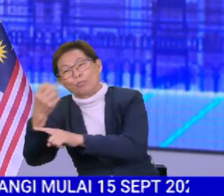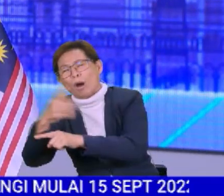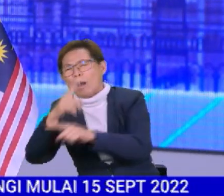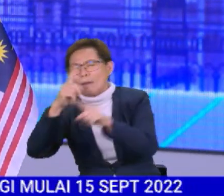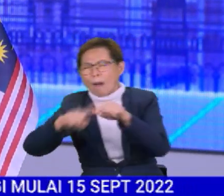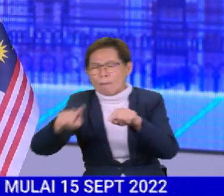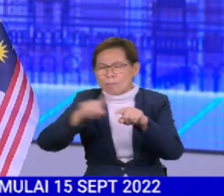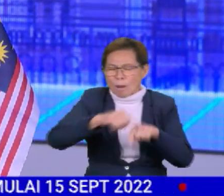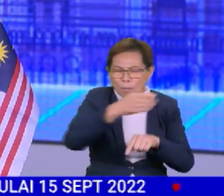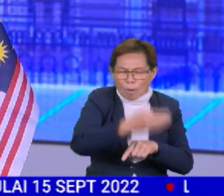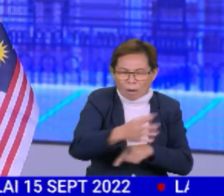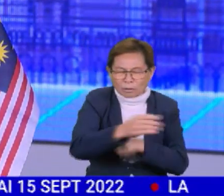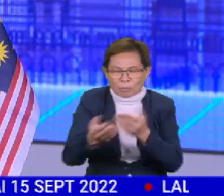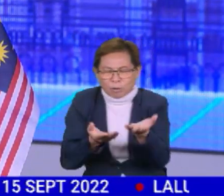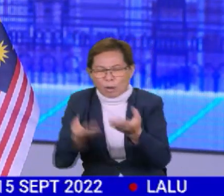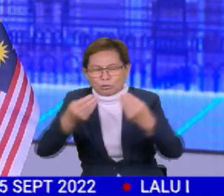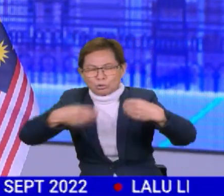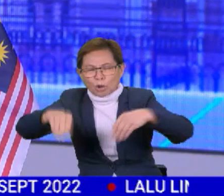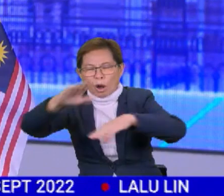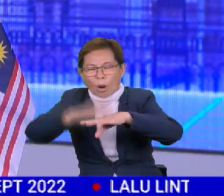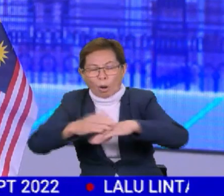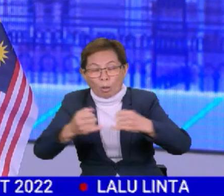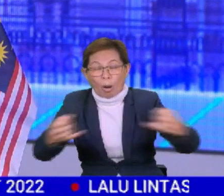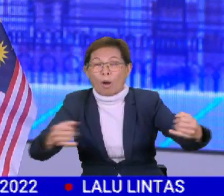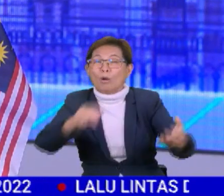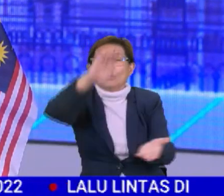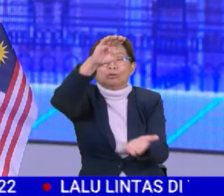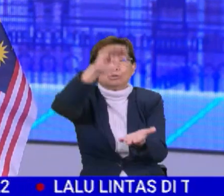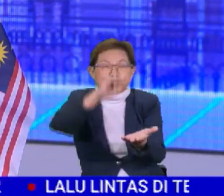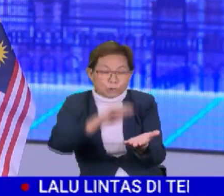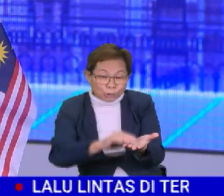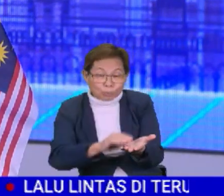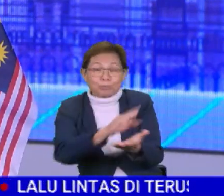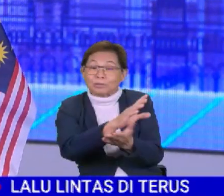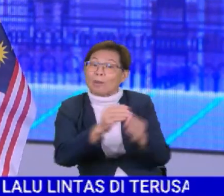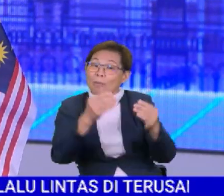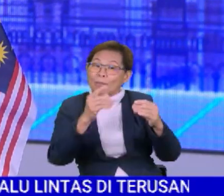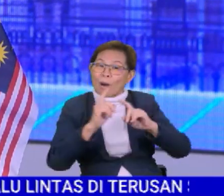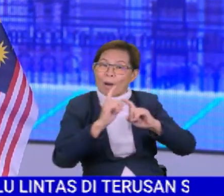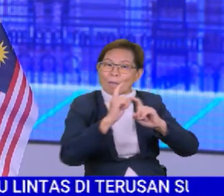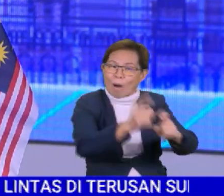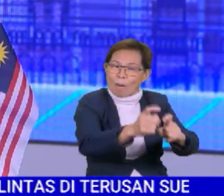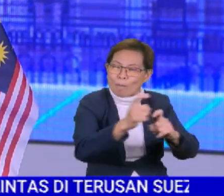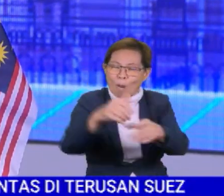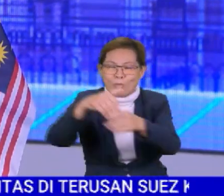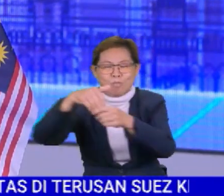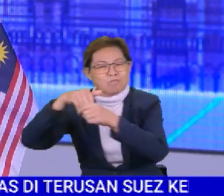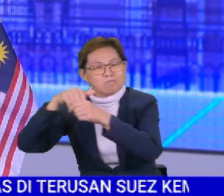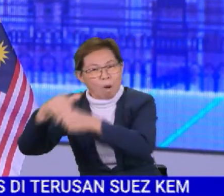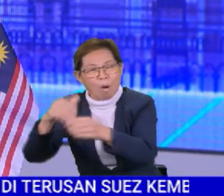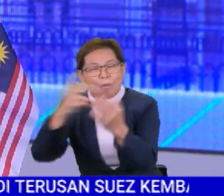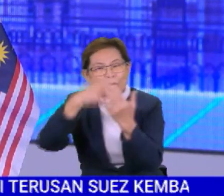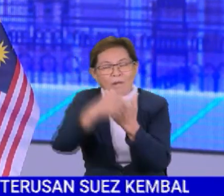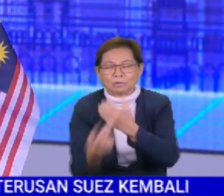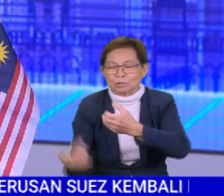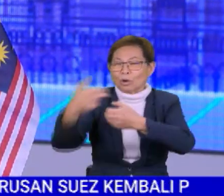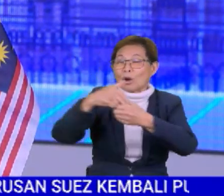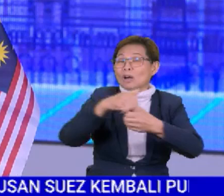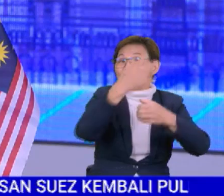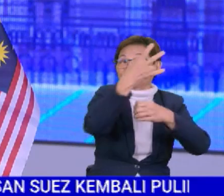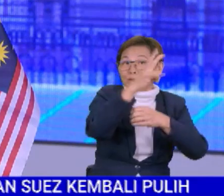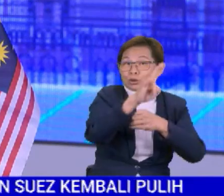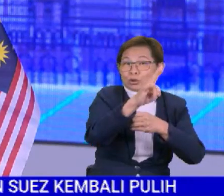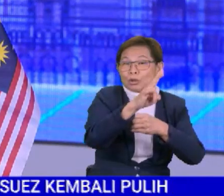primaton dijual secara dalam talian pada harga lebih rendah selain Febrianto bagai sensitif program bisa itu jumlah